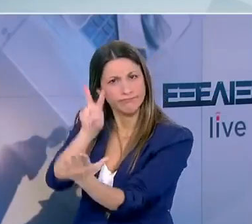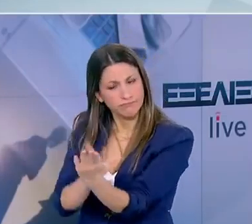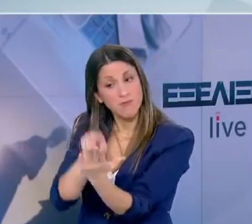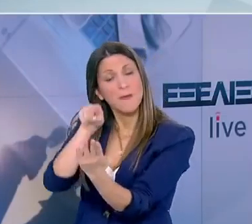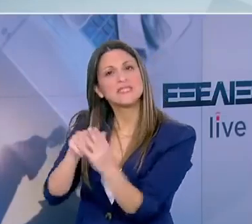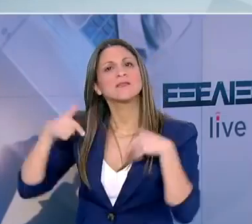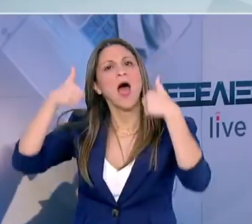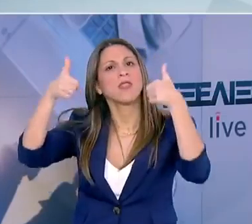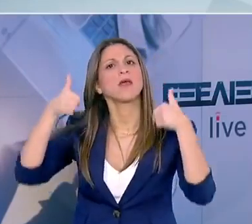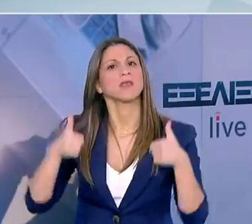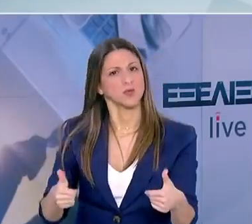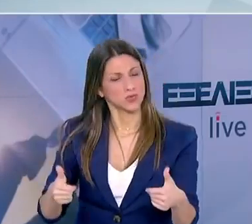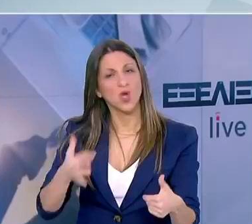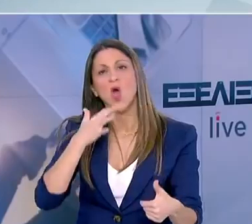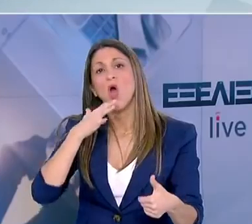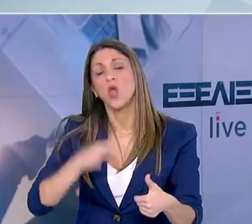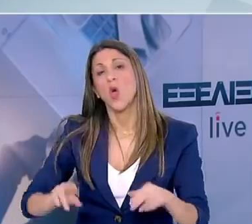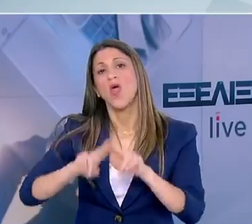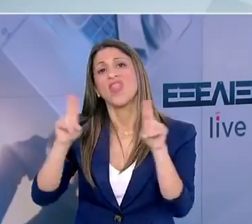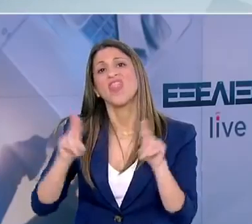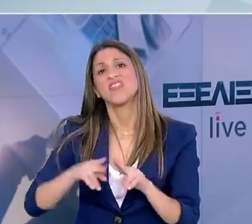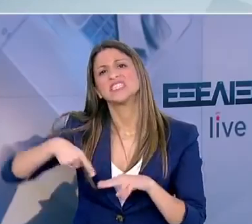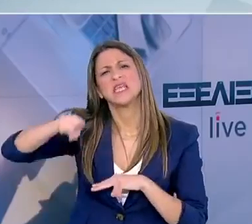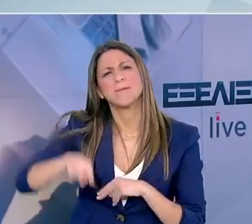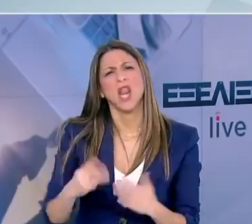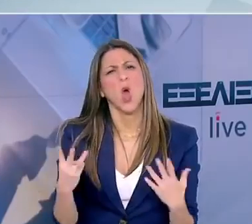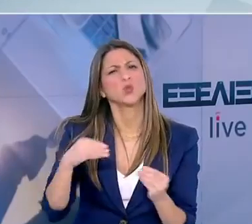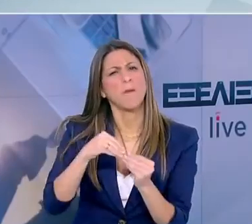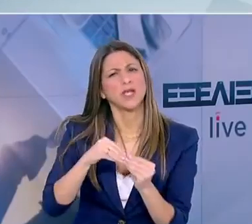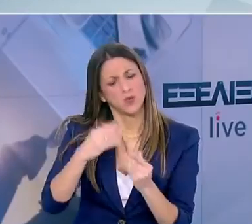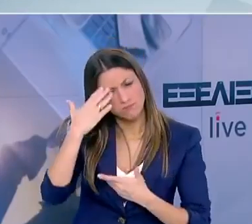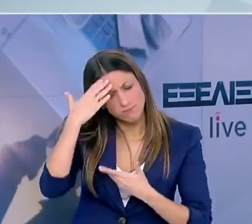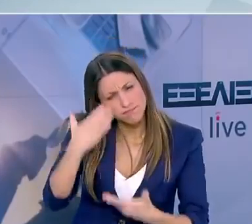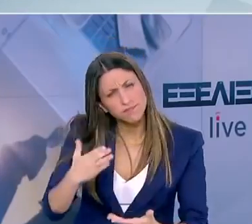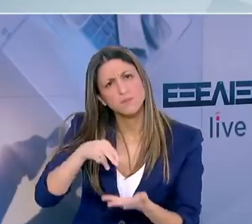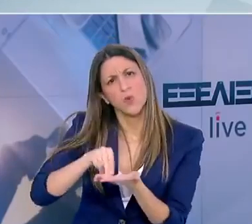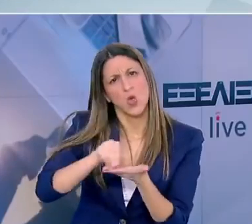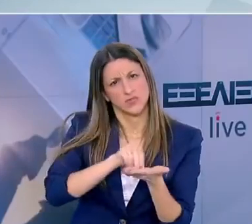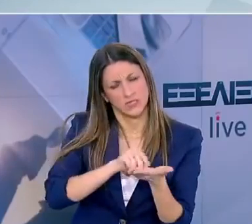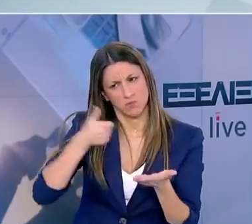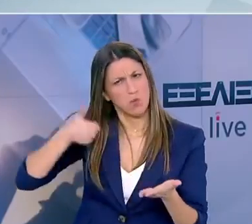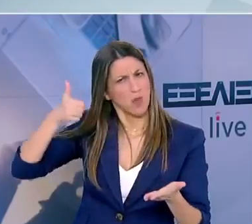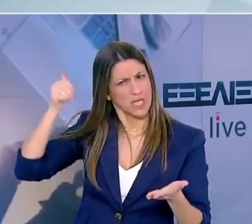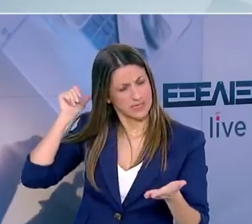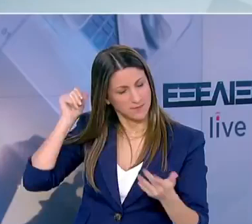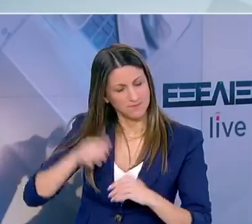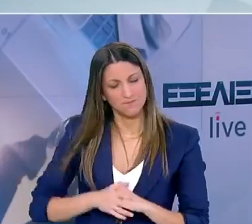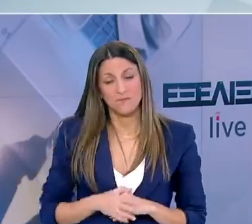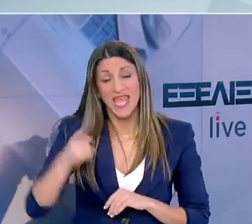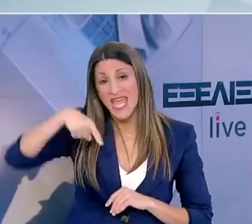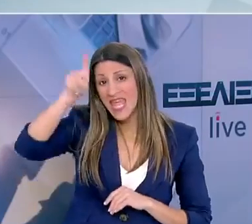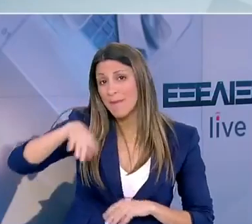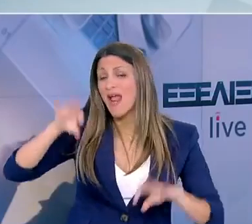σαν ανακοίνωση επ' ευκαιρία της Διεθνούς ημέρας των Ρωμά 8 Απριλίου, πριν δύο μέρες. Τέτοια ημέρα, λέει η